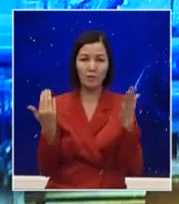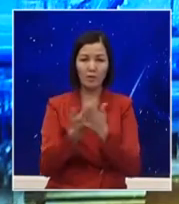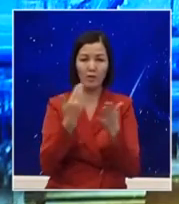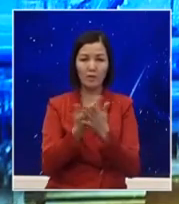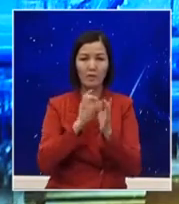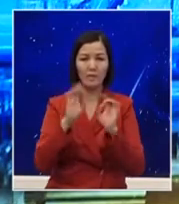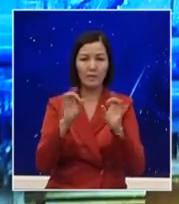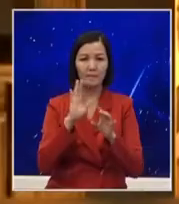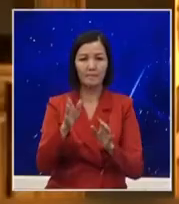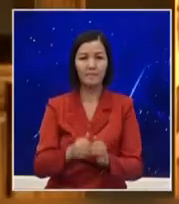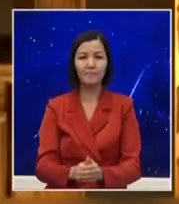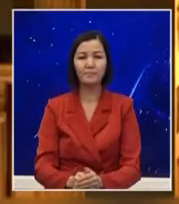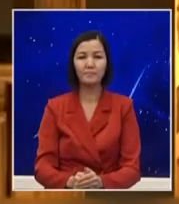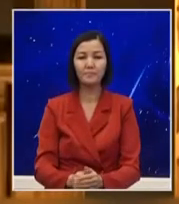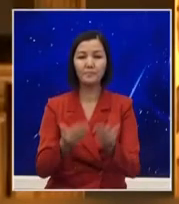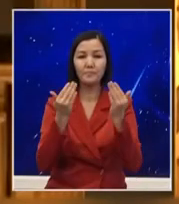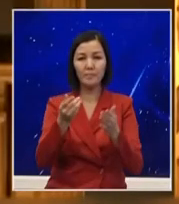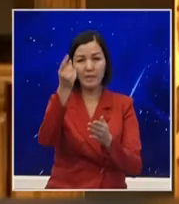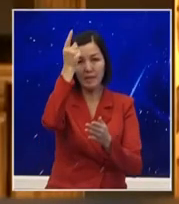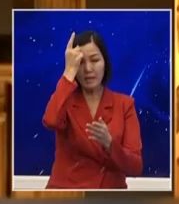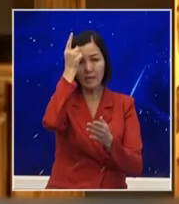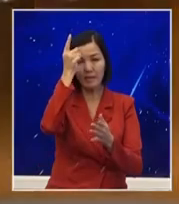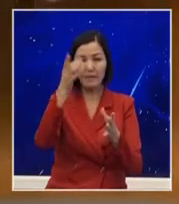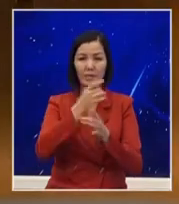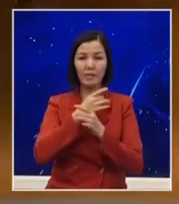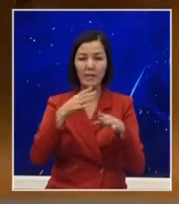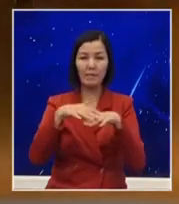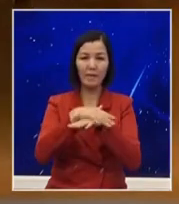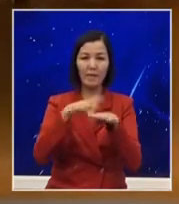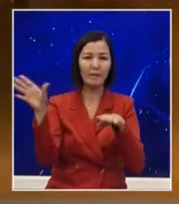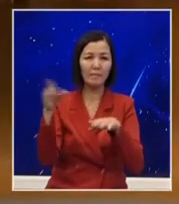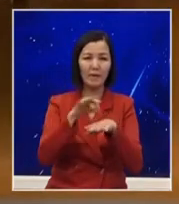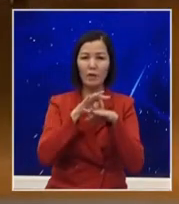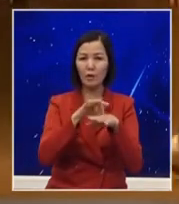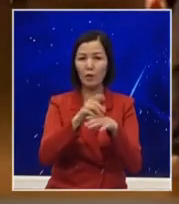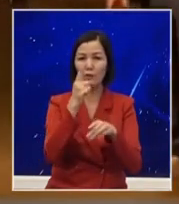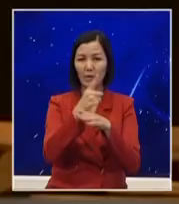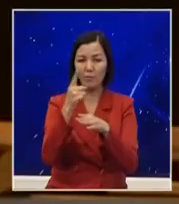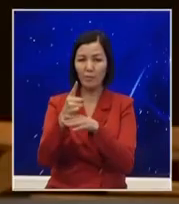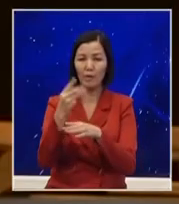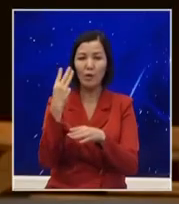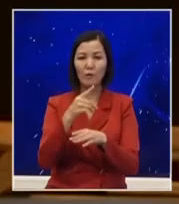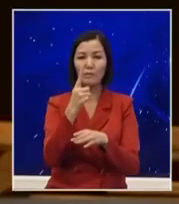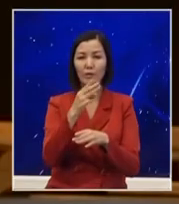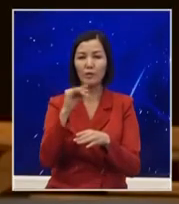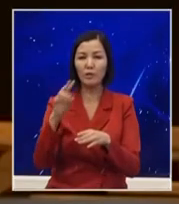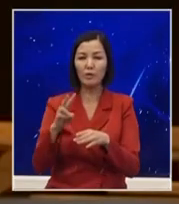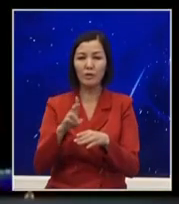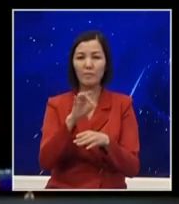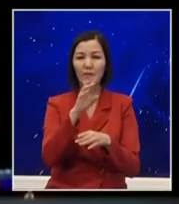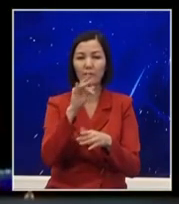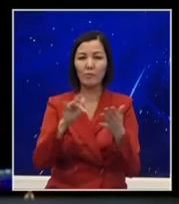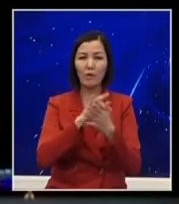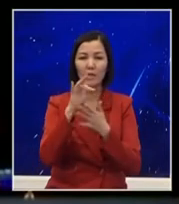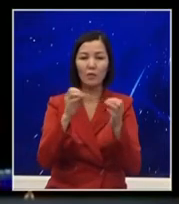топтамада. Биыл Германияда рождестволық жәрменкелердің барлығы өтпейді. Әдетте 31 желтоқсанда Бранденбург қаласының